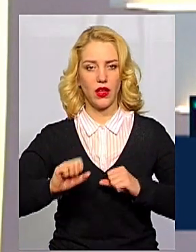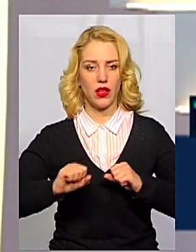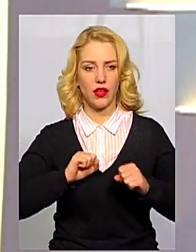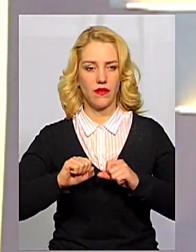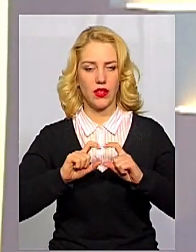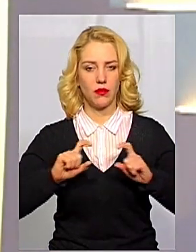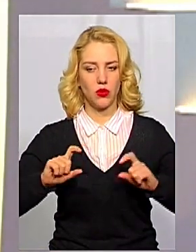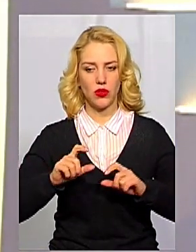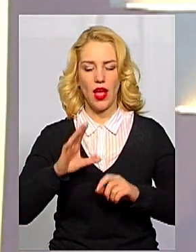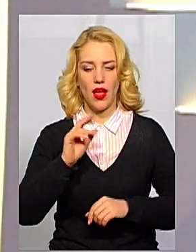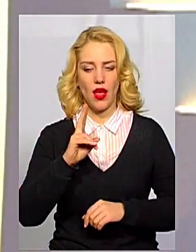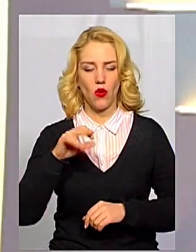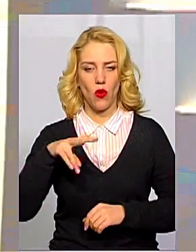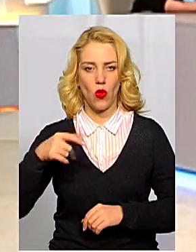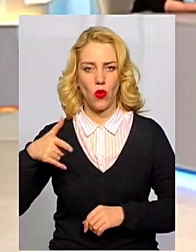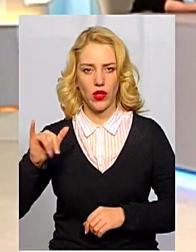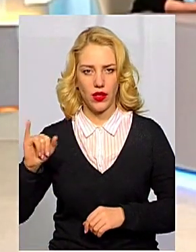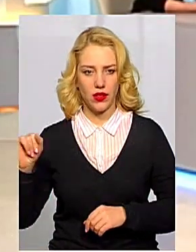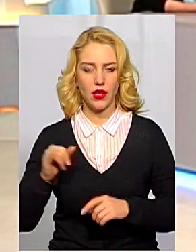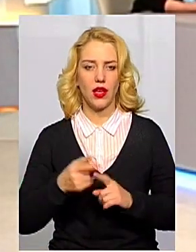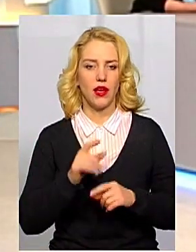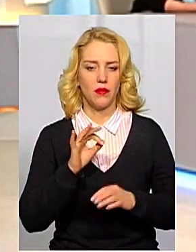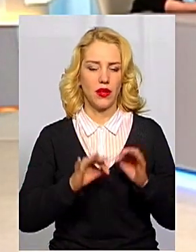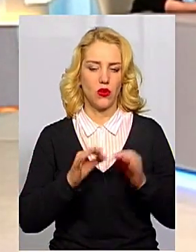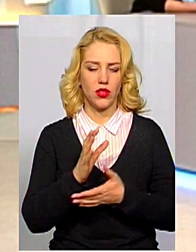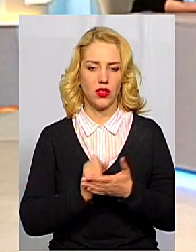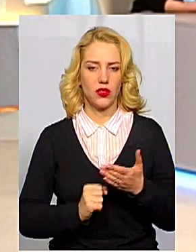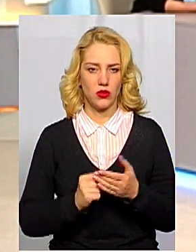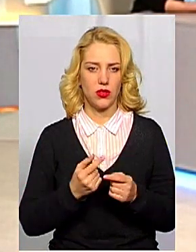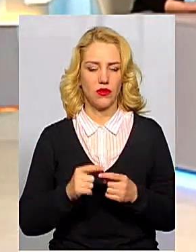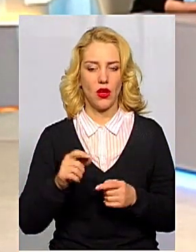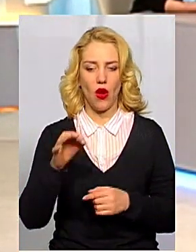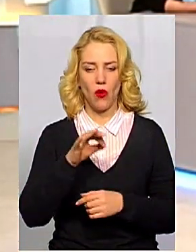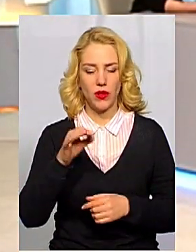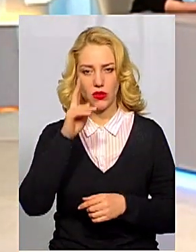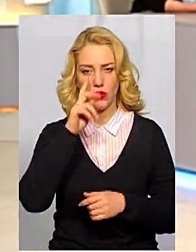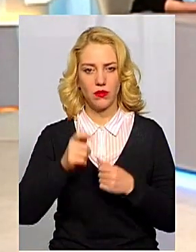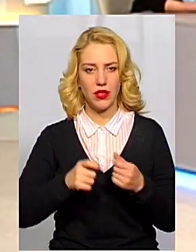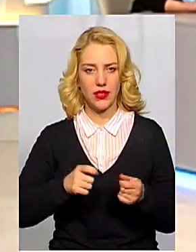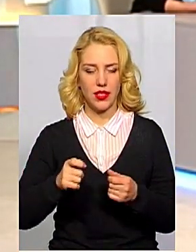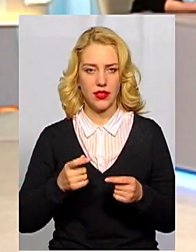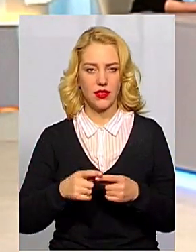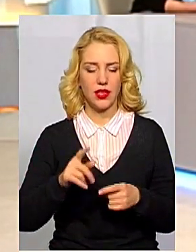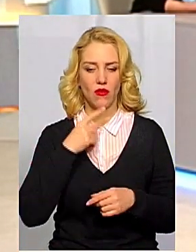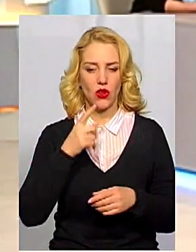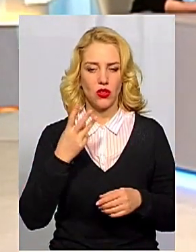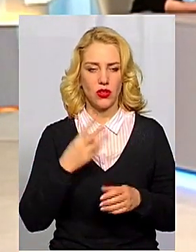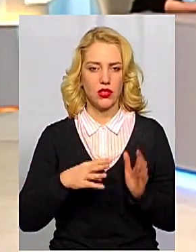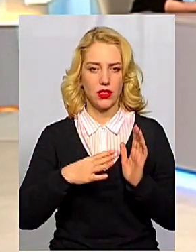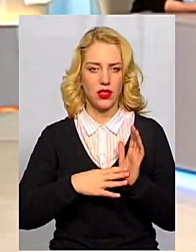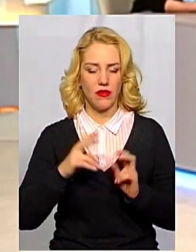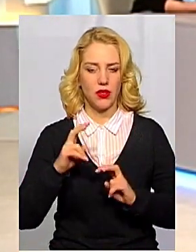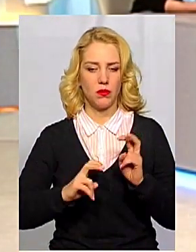департаменту екології та природних ресурсів Хмельницької обласної адміністрації Тетяна Дзюблюк, і вона сказала, що 39